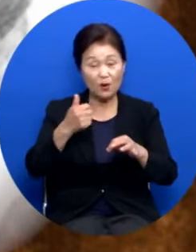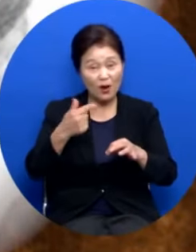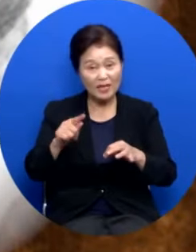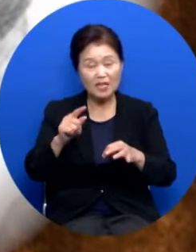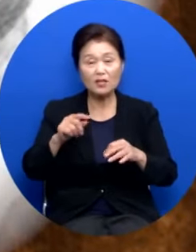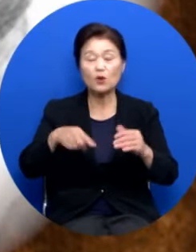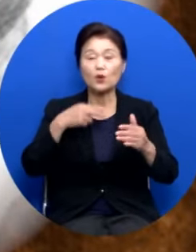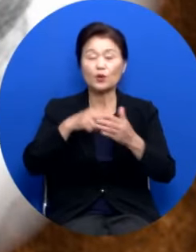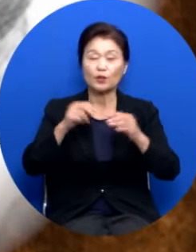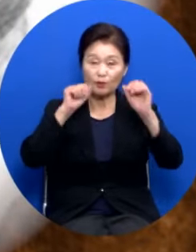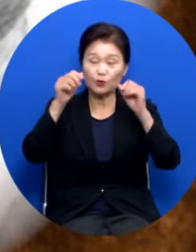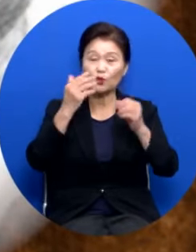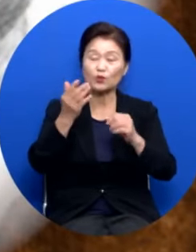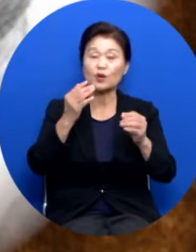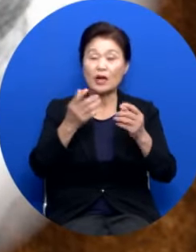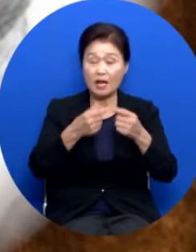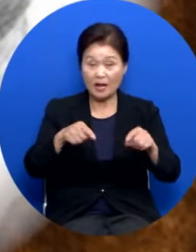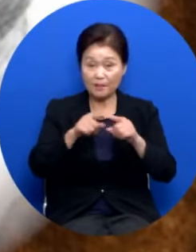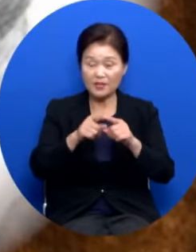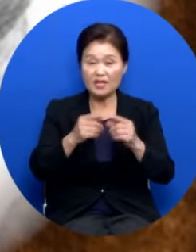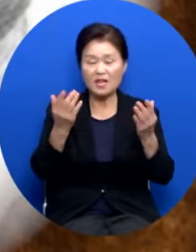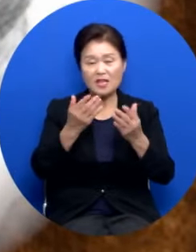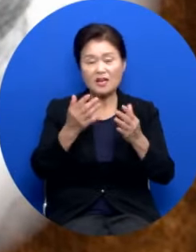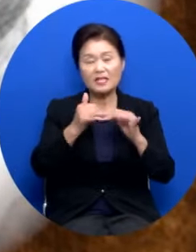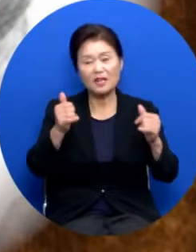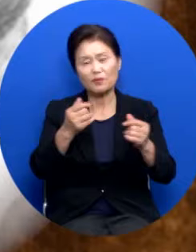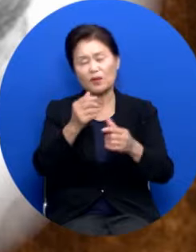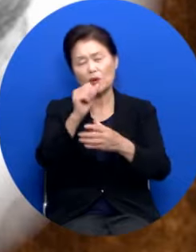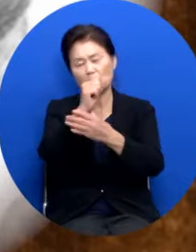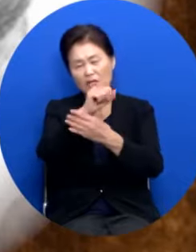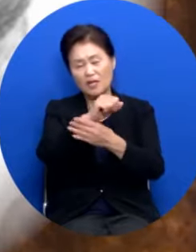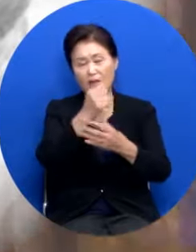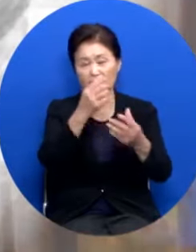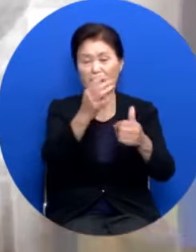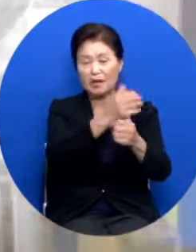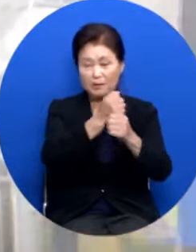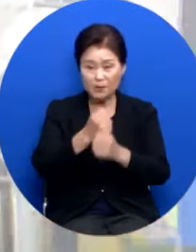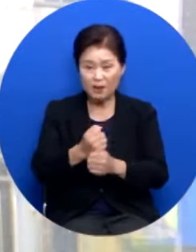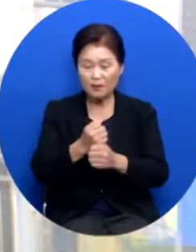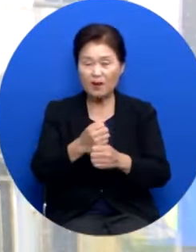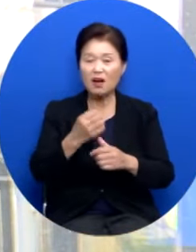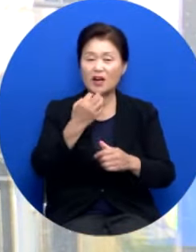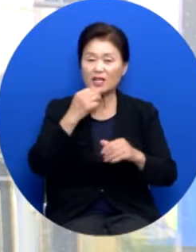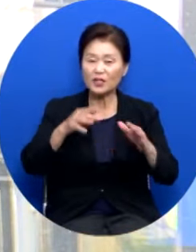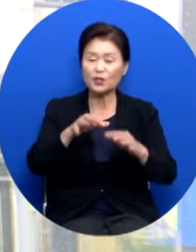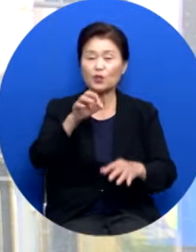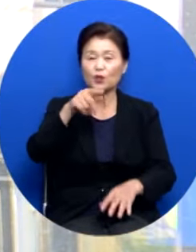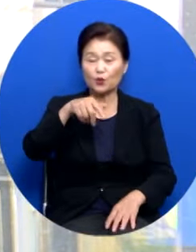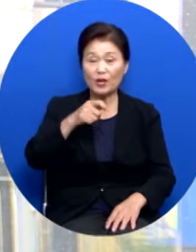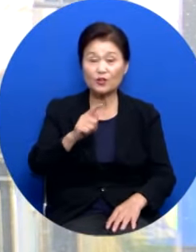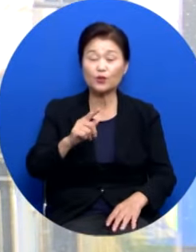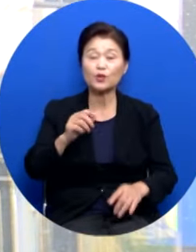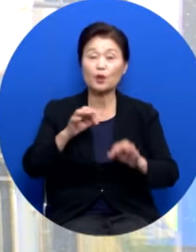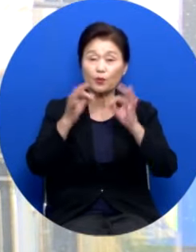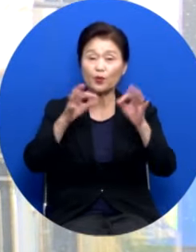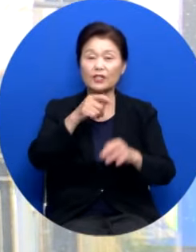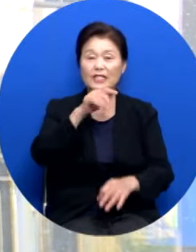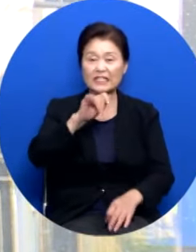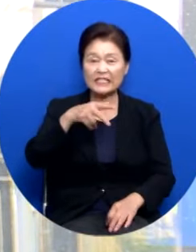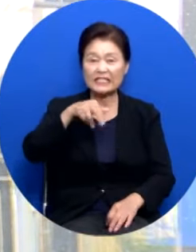독립운동 중 동료교사 2명과 함께 체포돼 고문당하고 순국한 경기도의 유관순이라 불리는 이성경 열사.